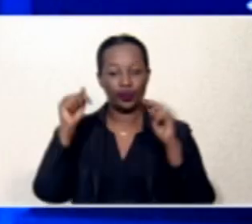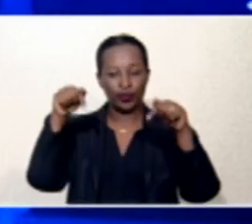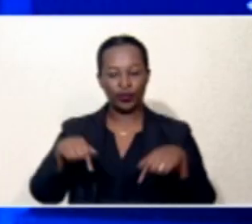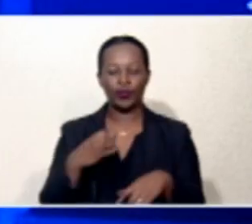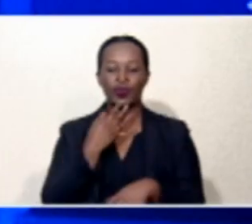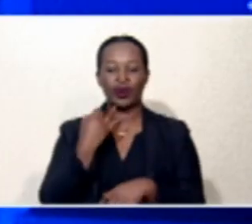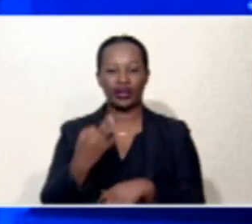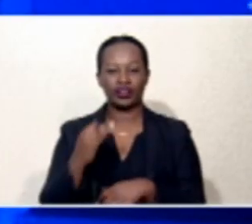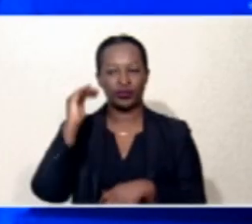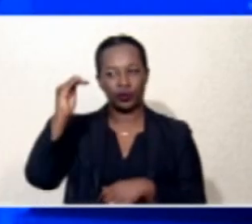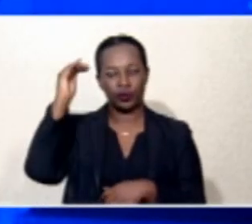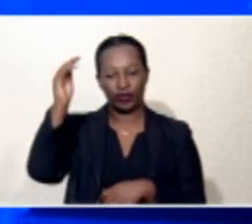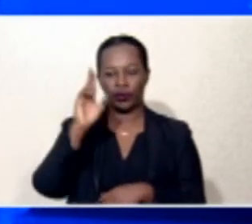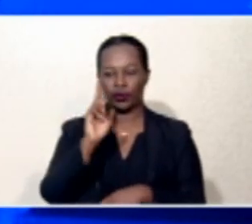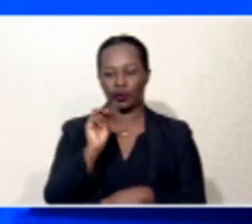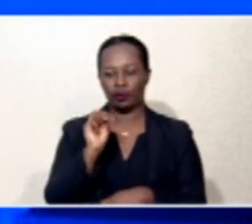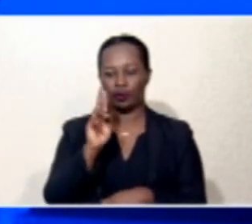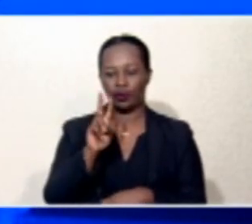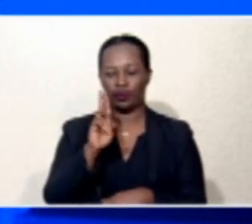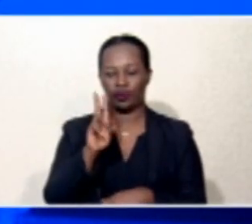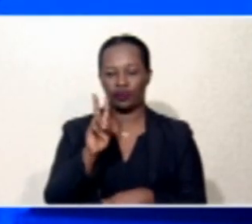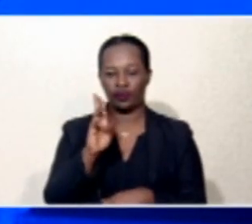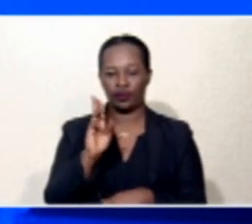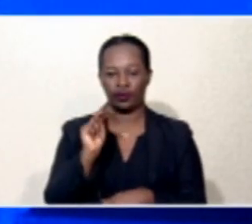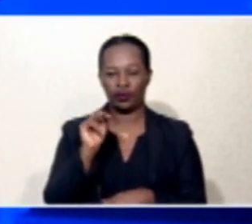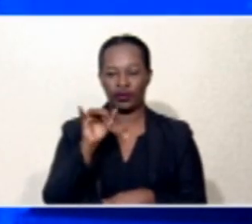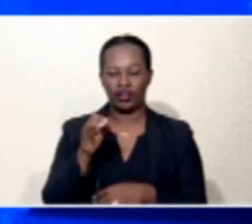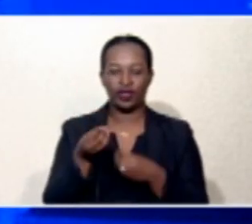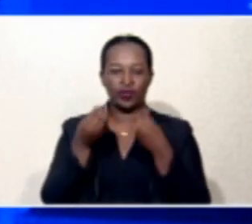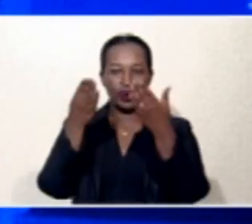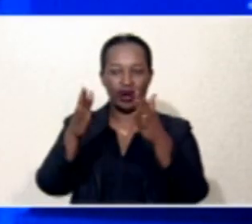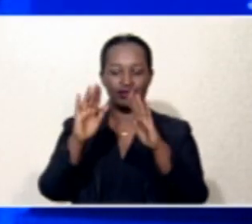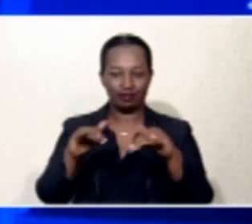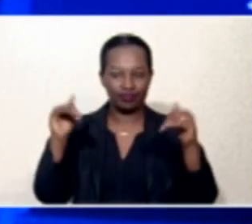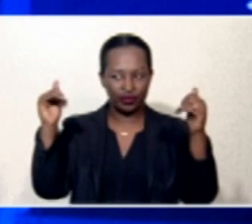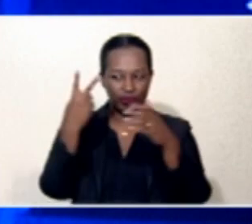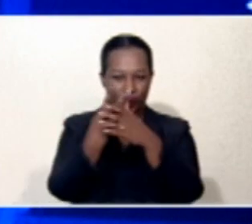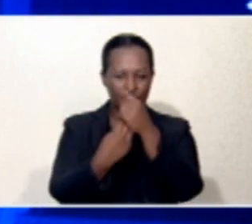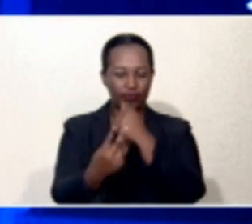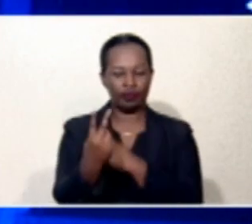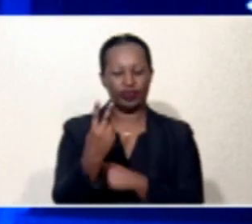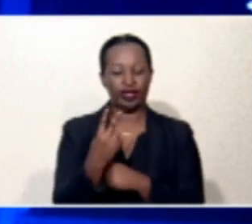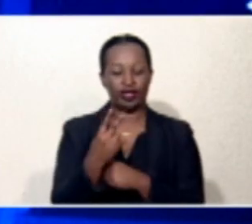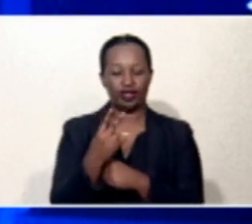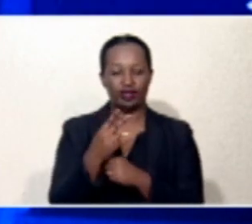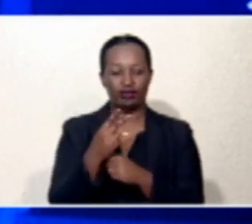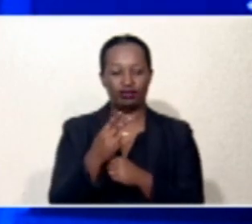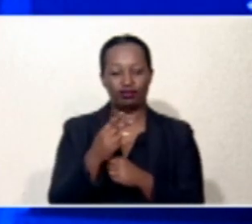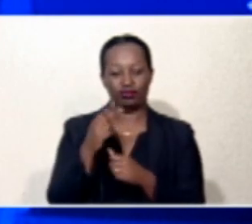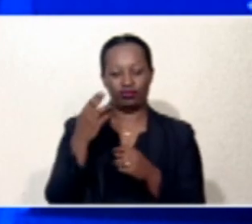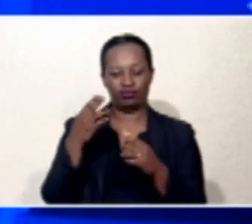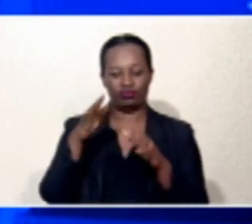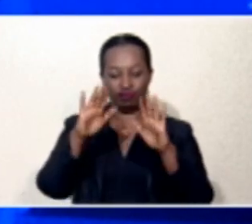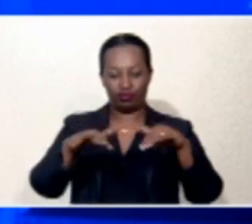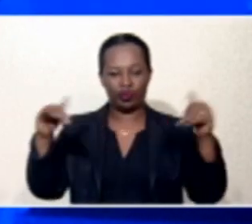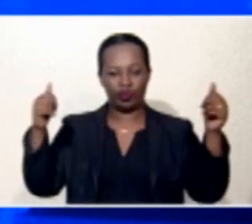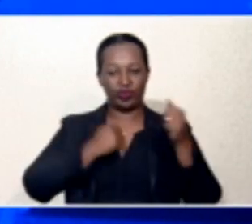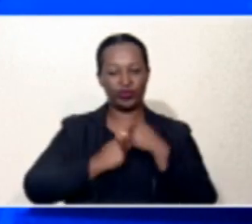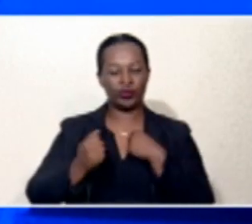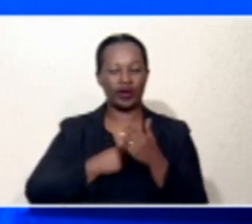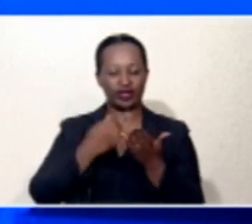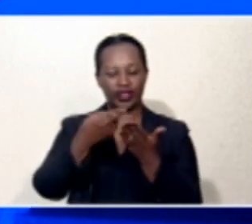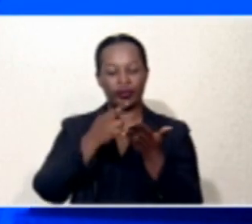Kuri wa gatatu urwego rw'umuvunyi rwagejeje ku bagize imitwe yombi y'inteko ishinga amategeko y'u Rwanda raporo y'ibikorwa byarwo mu mwaka